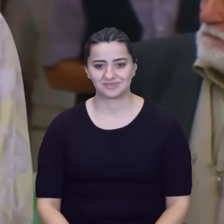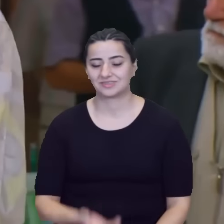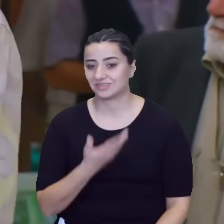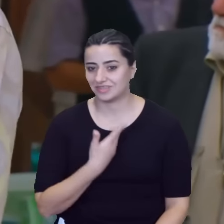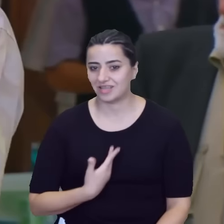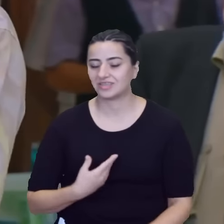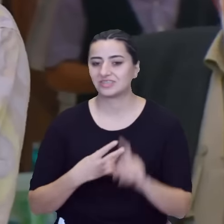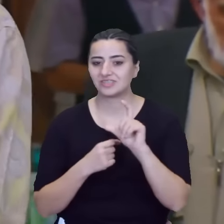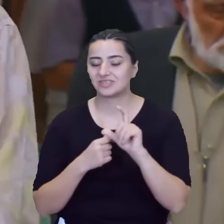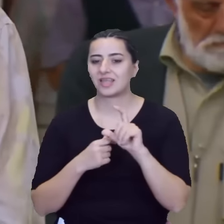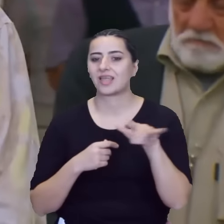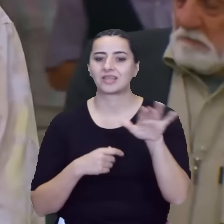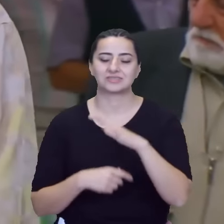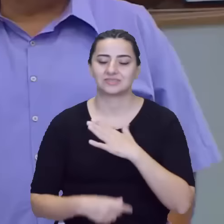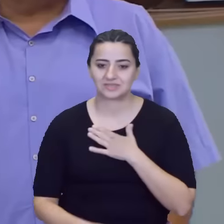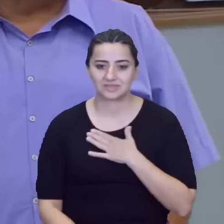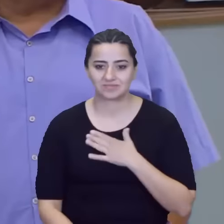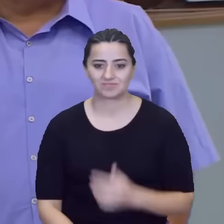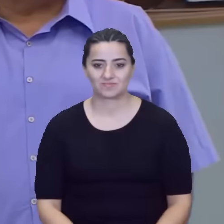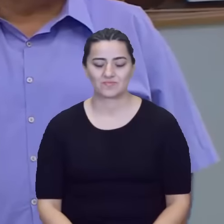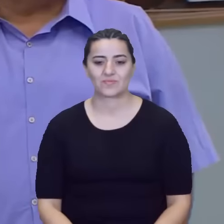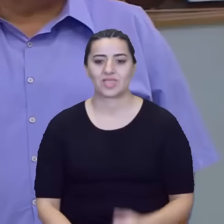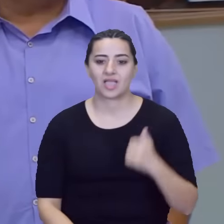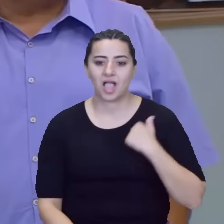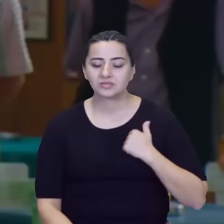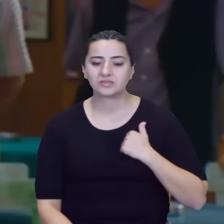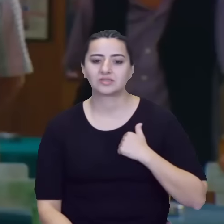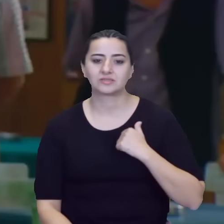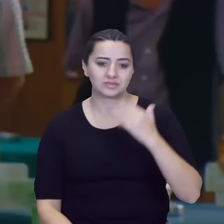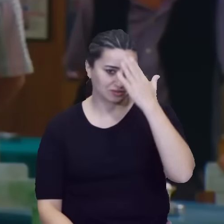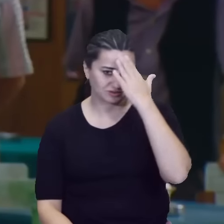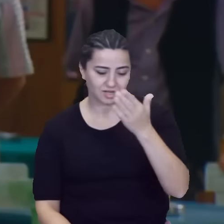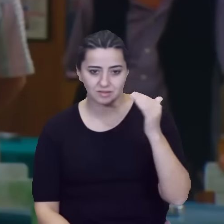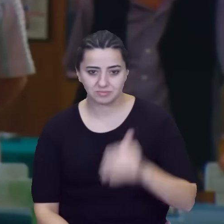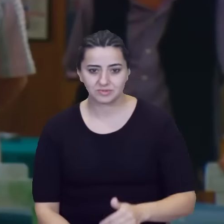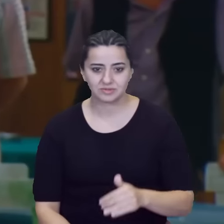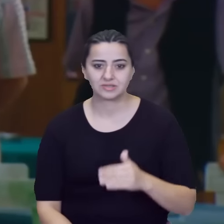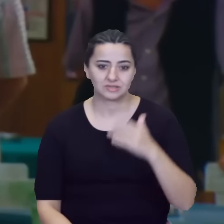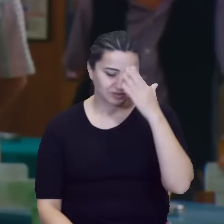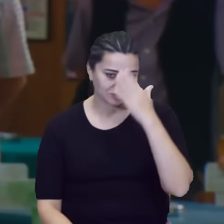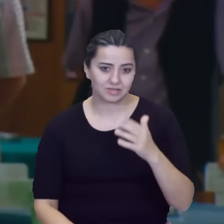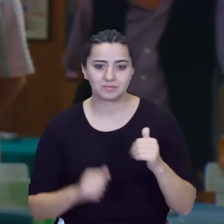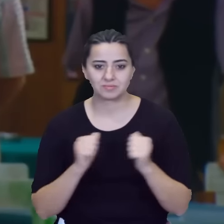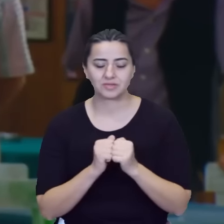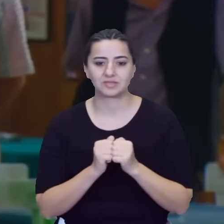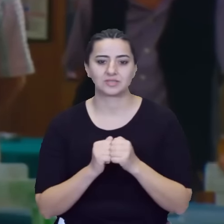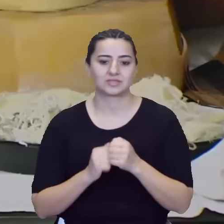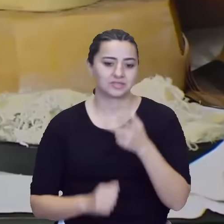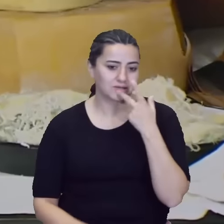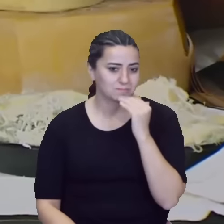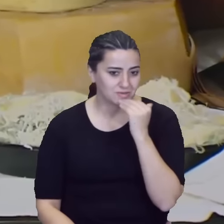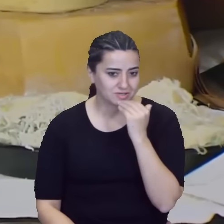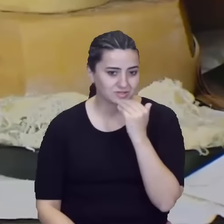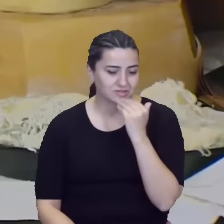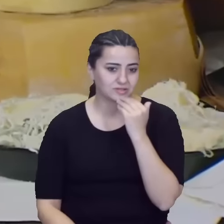Sevgili Çınar Altın Mahallesi sakinleri, Kars'tan size selam getirmişim. Selamın yanında kaşar